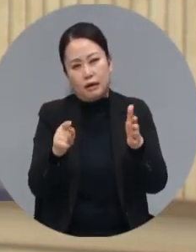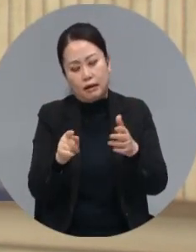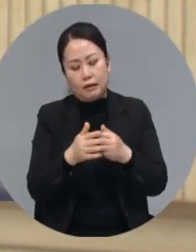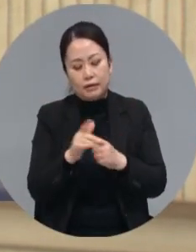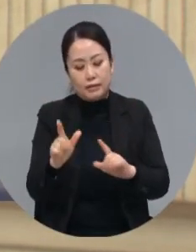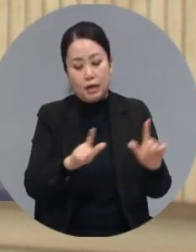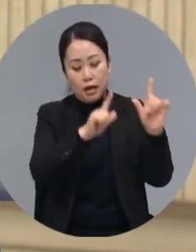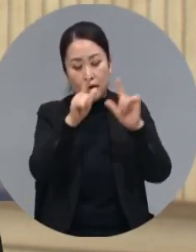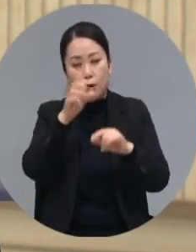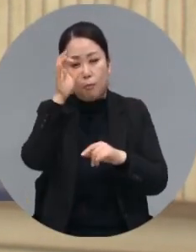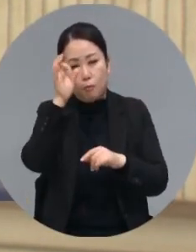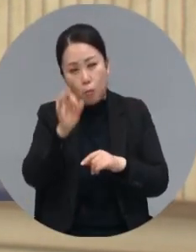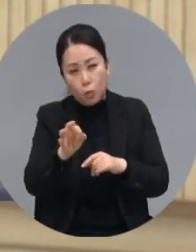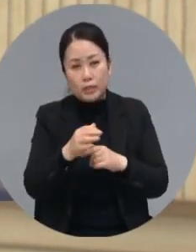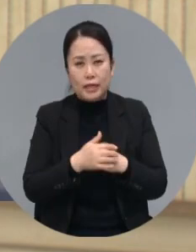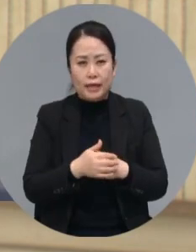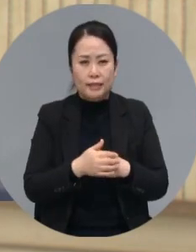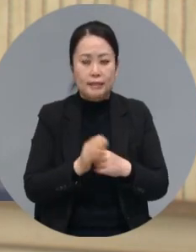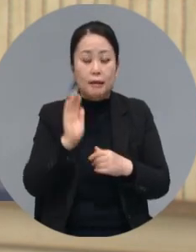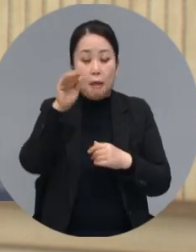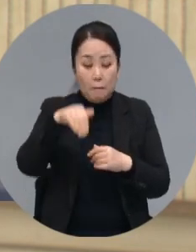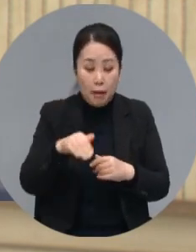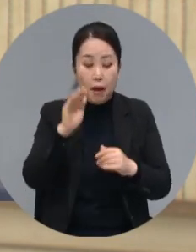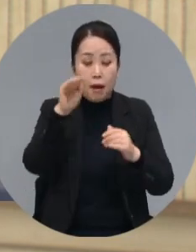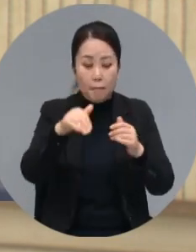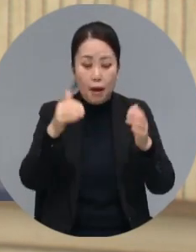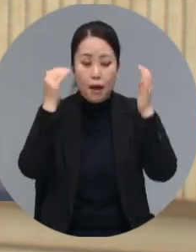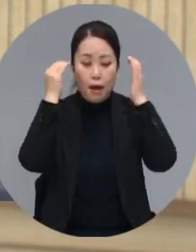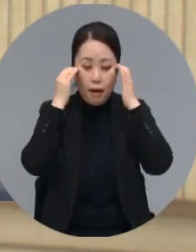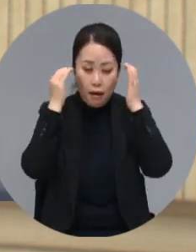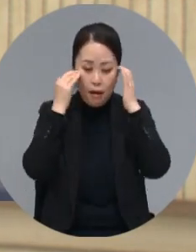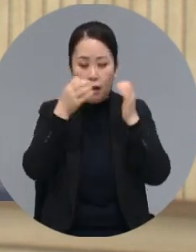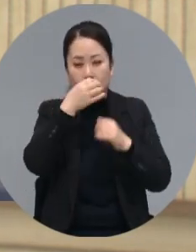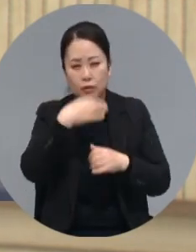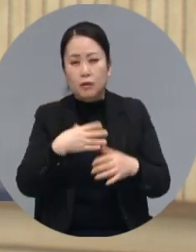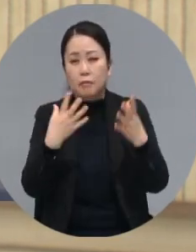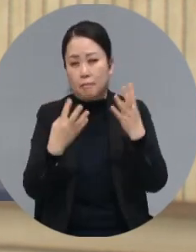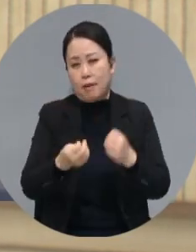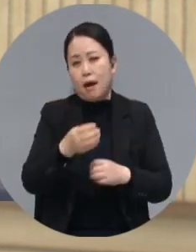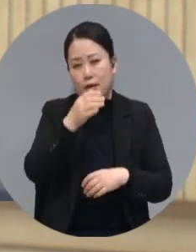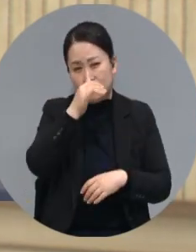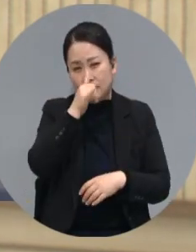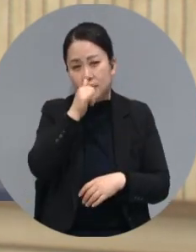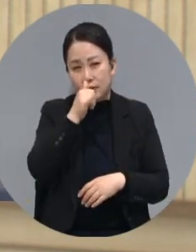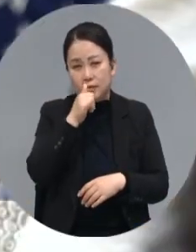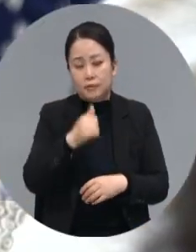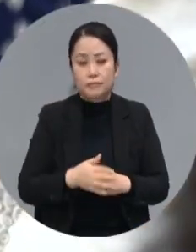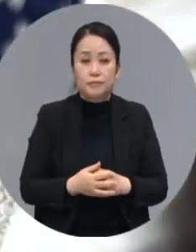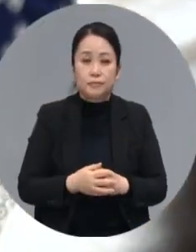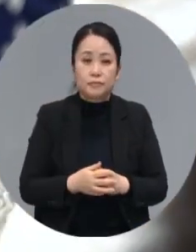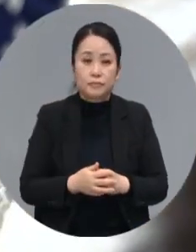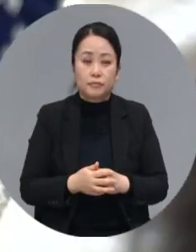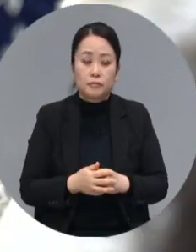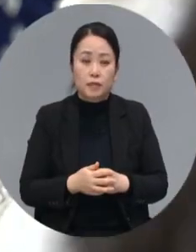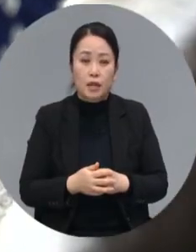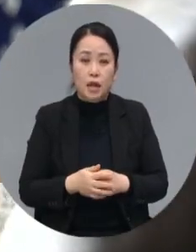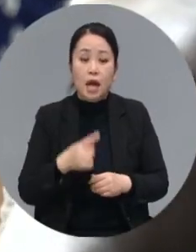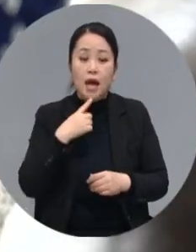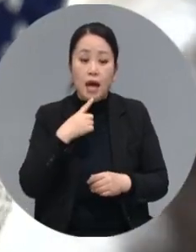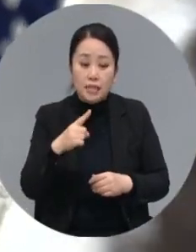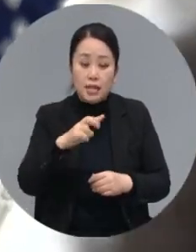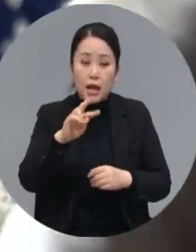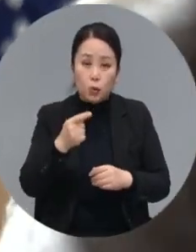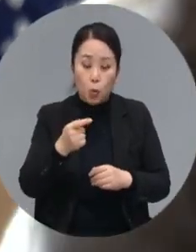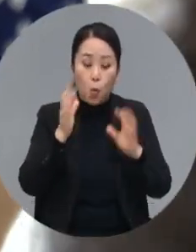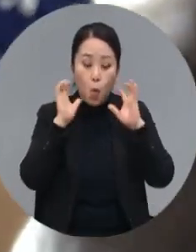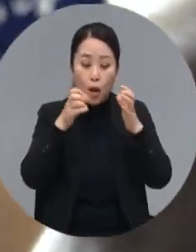살아보니까 너무 굴곡이 많은 게 인생살인 것 같아요. 너무 굴곡이 많고. 한 살이라도